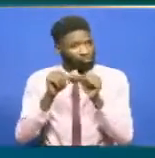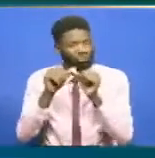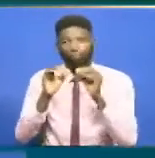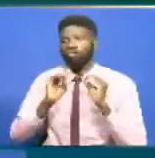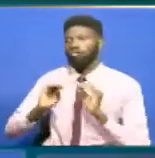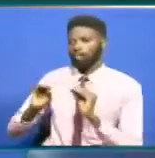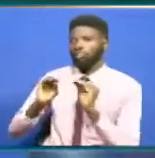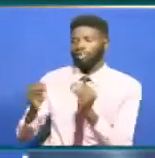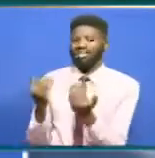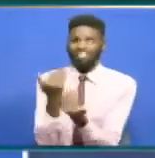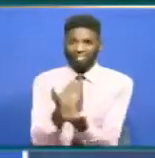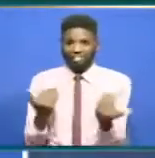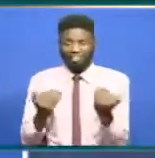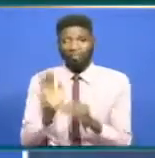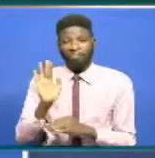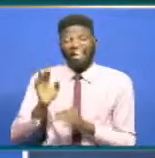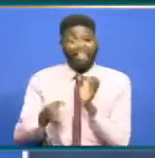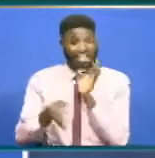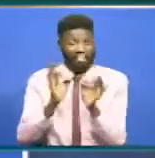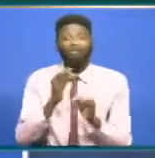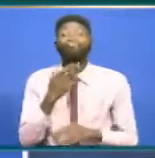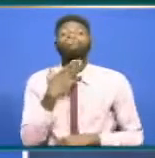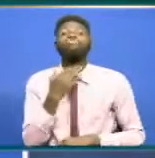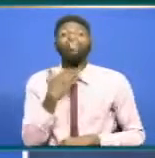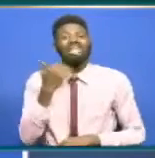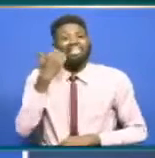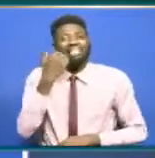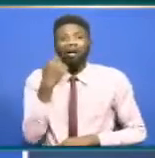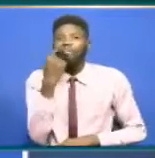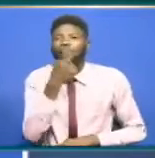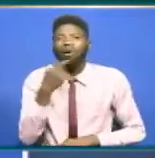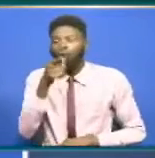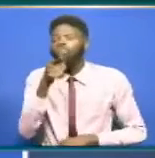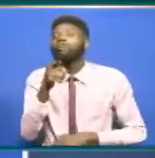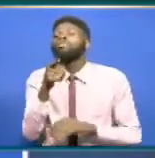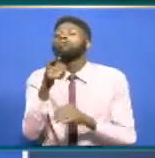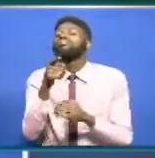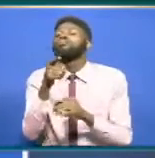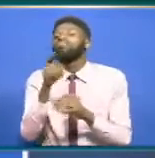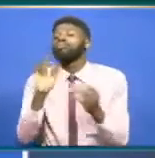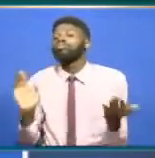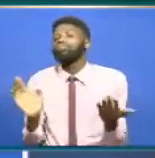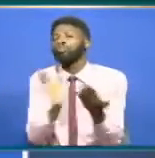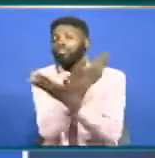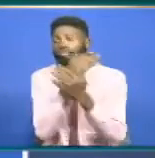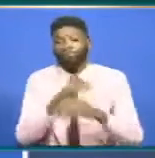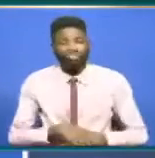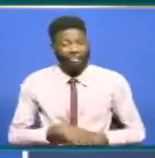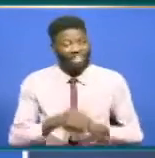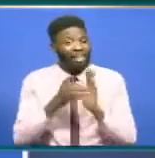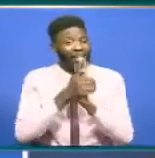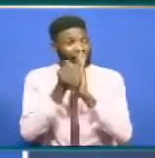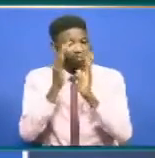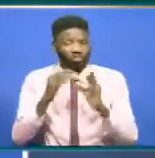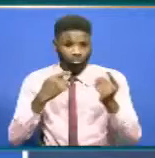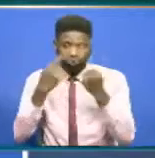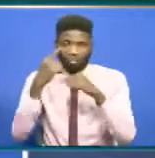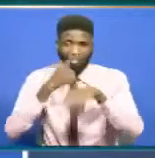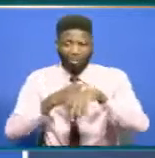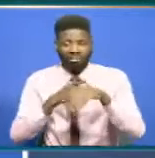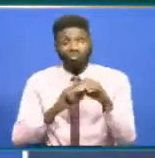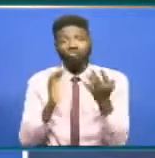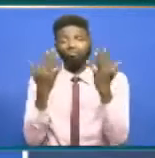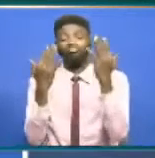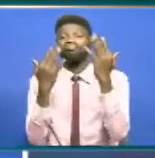wao iwapo vita dhidi ya maradhi ya midomo vitashindwa. Wataalam ambao wamezungumza siku ya afya ya mdomo duniani katika kaunti ya